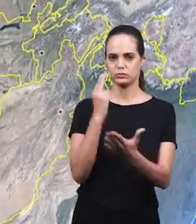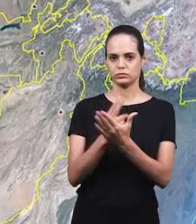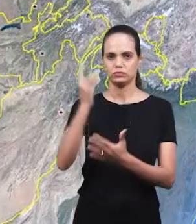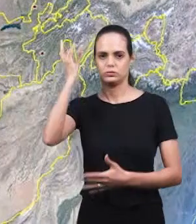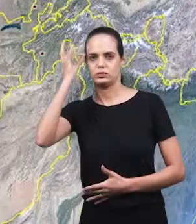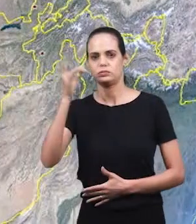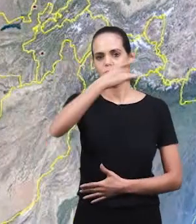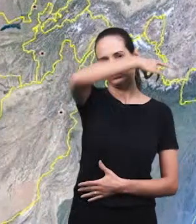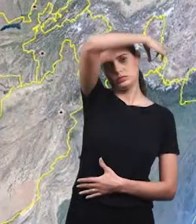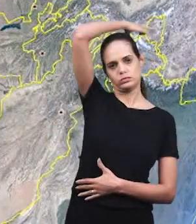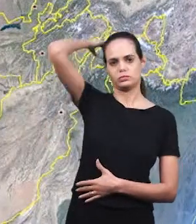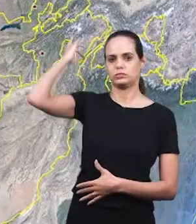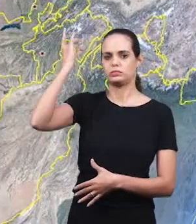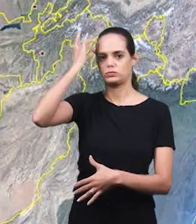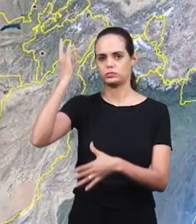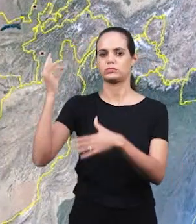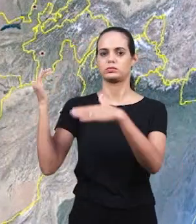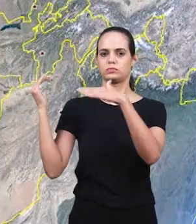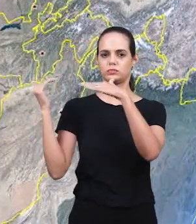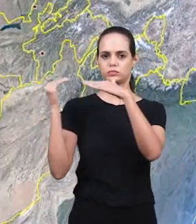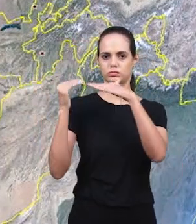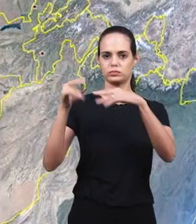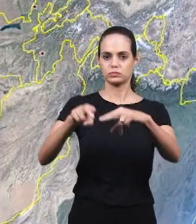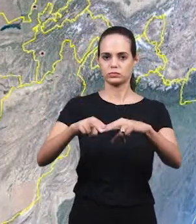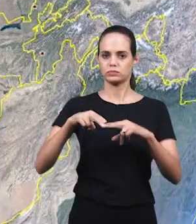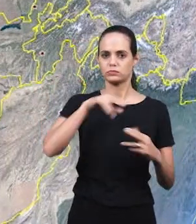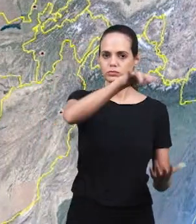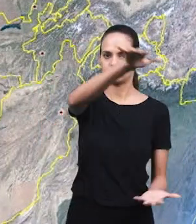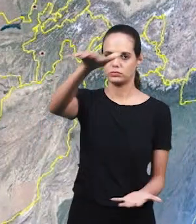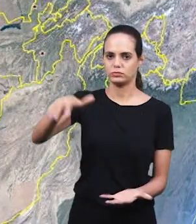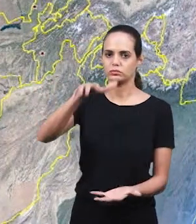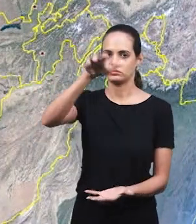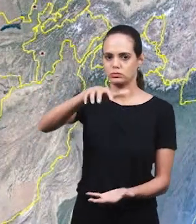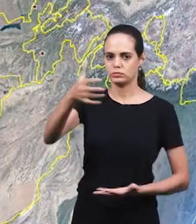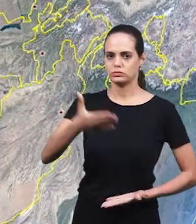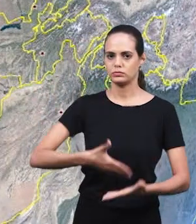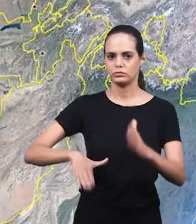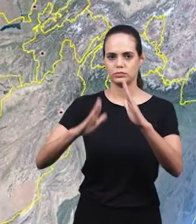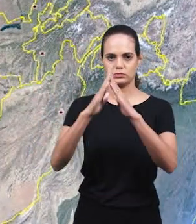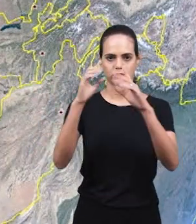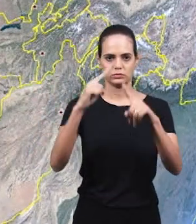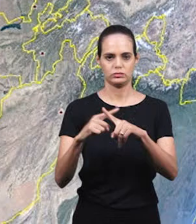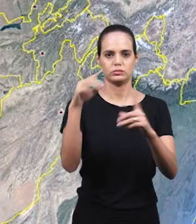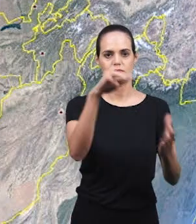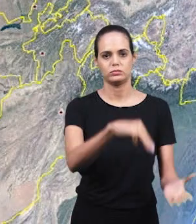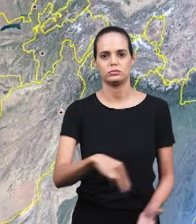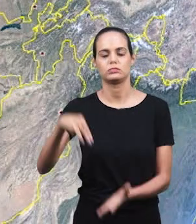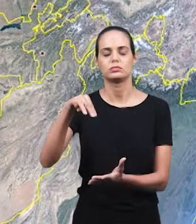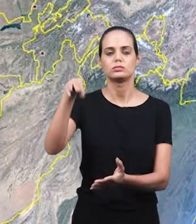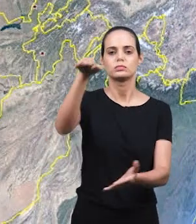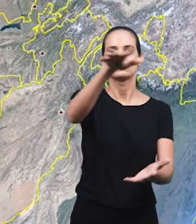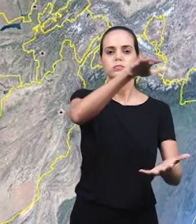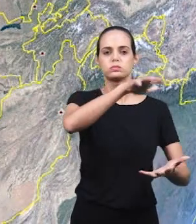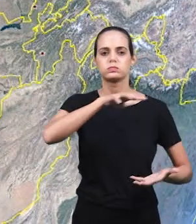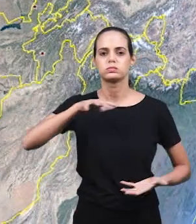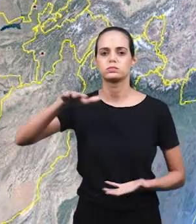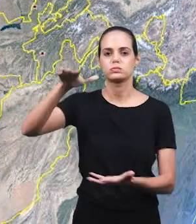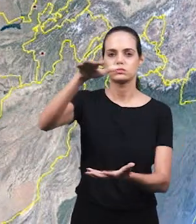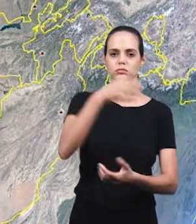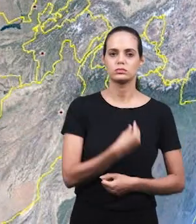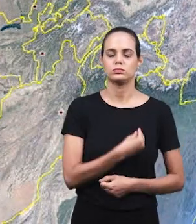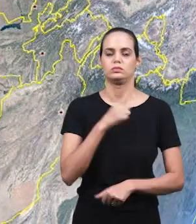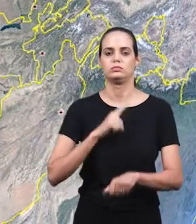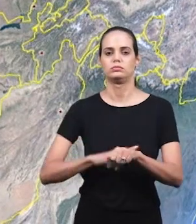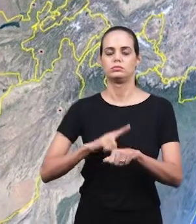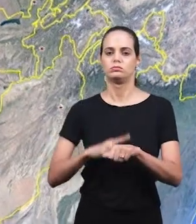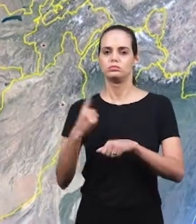même esprit. À travers le système de transmission, les membres de l'Église chrétienne Maranatha de toute la planète vivent